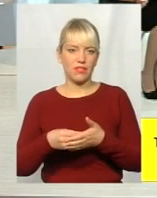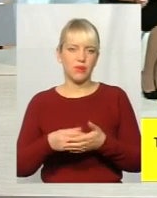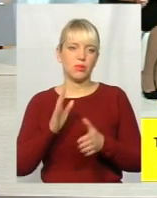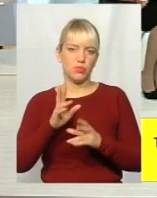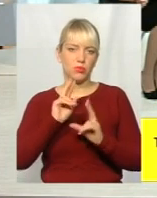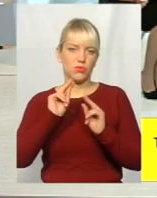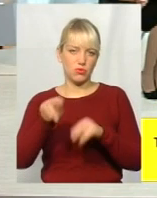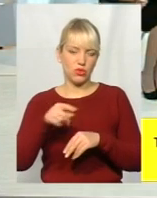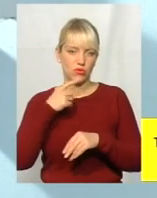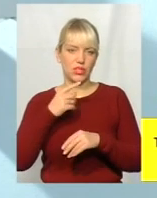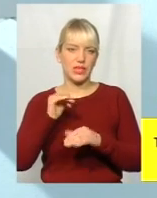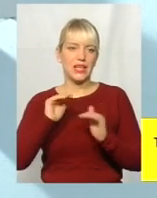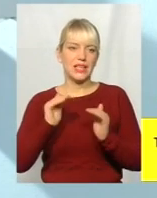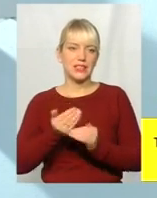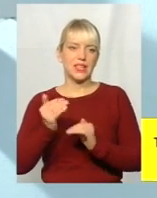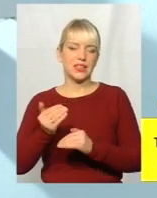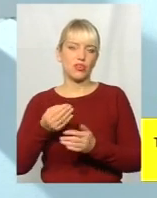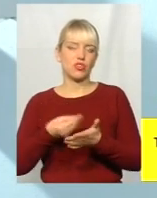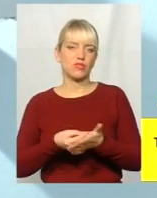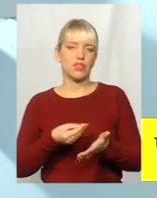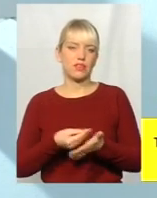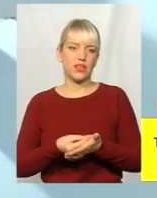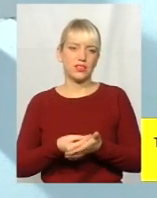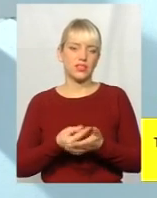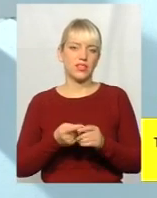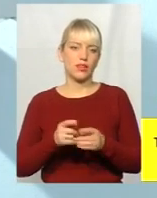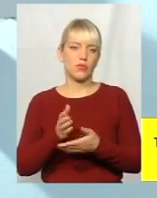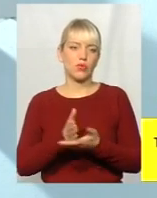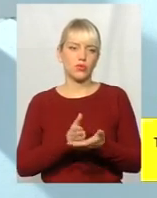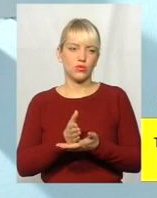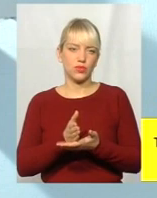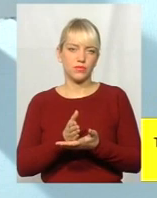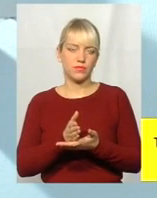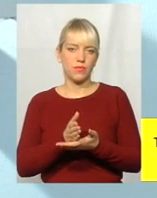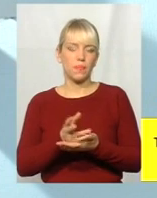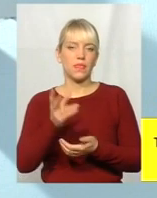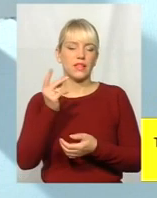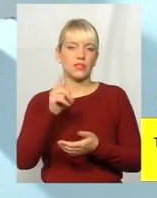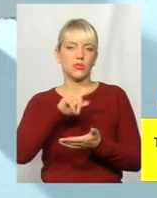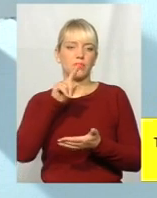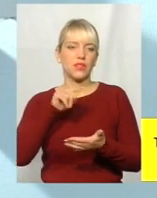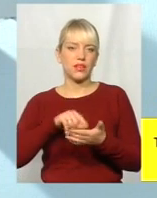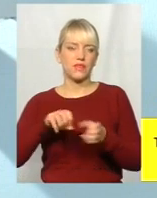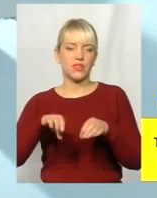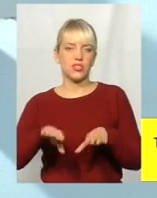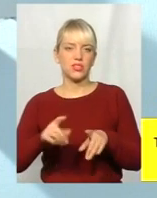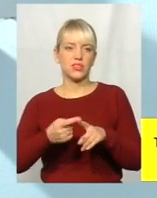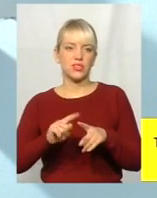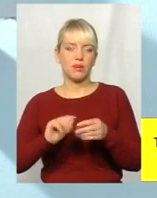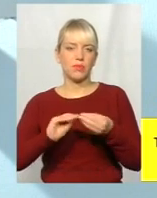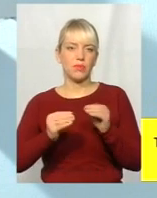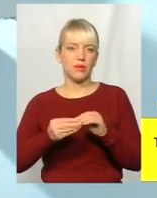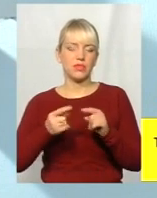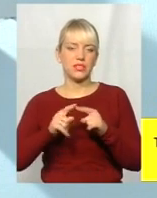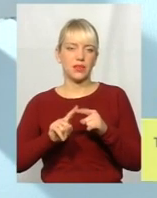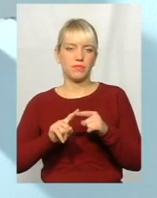відверто, і занижували трохи вартість тих послуг. І друге питання вирішення цієї проблеми –